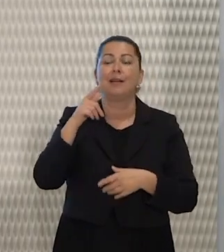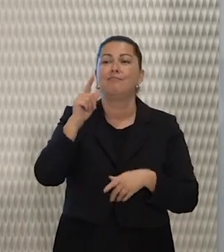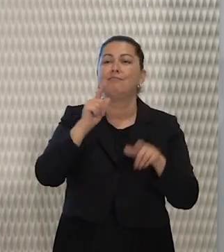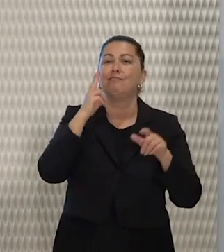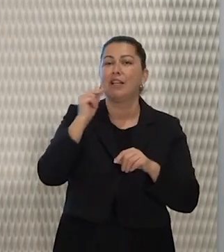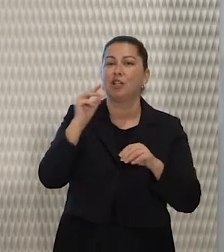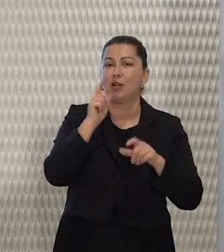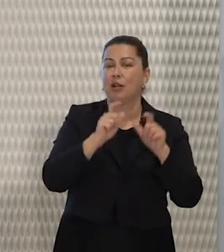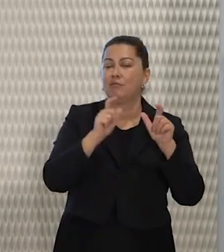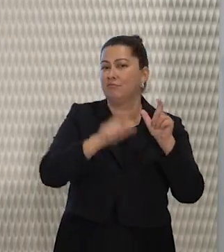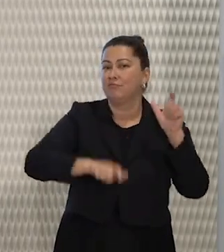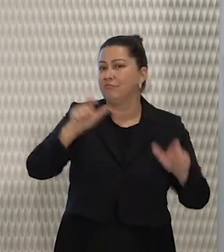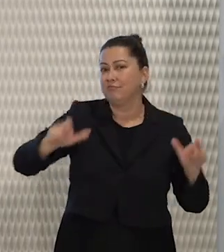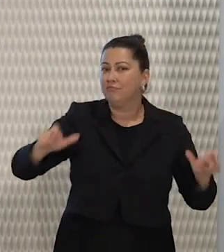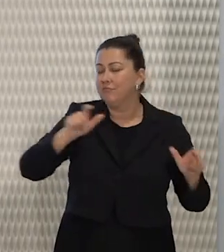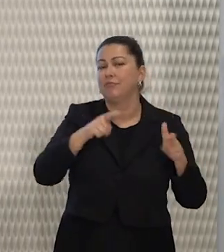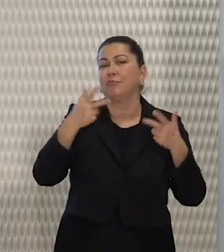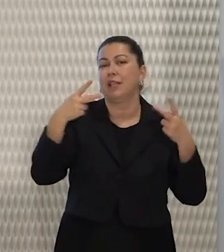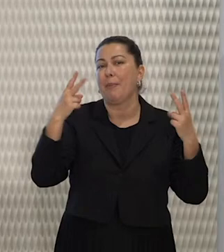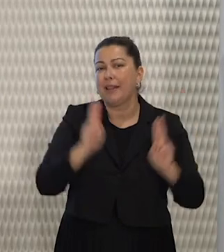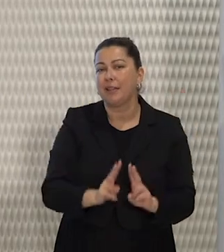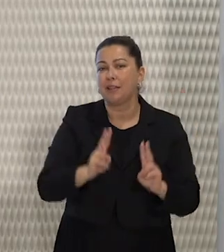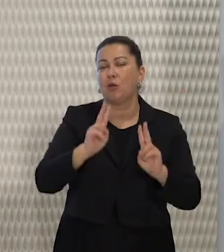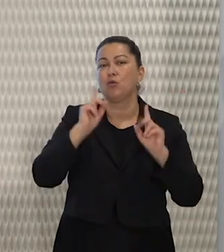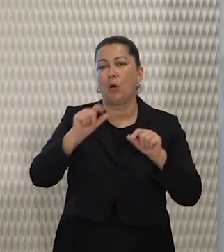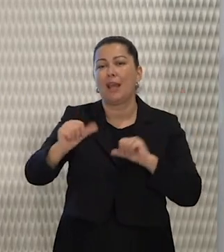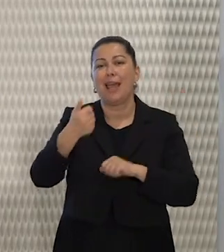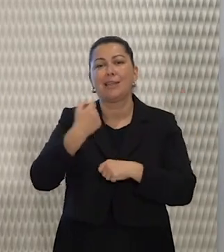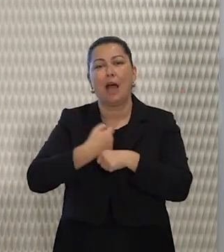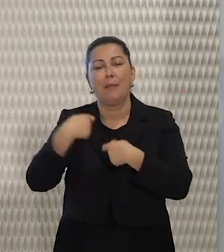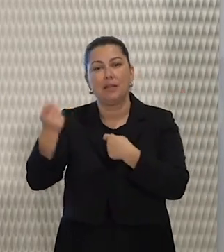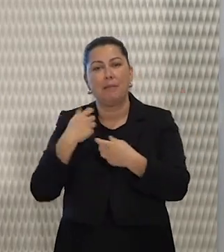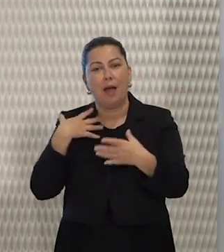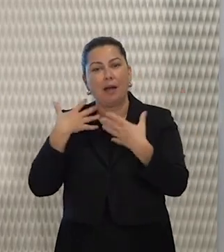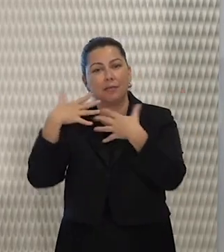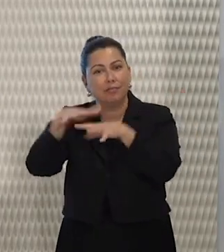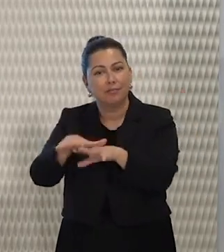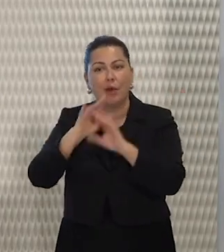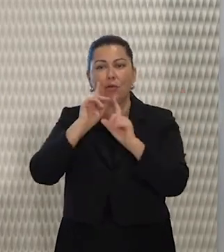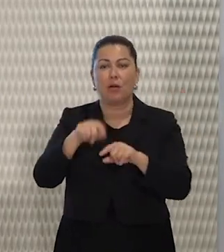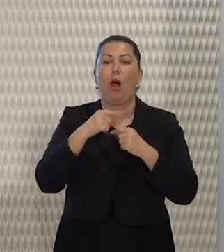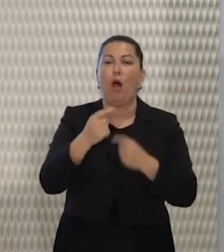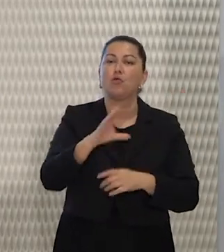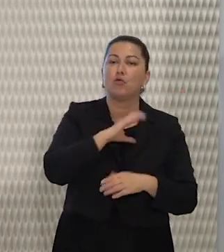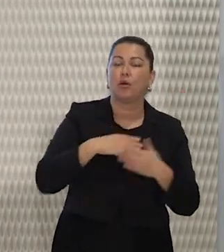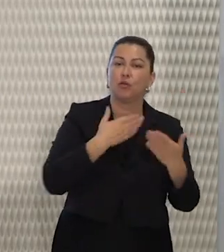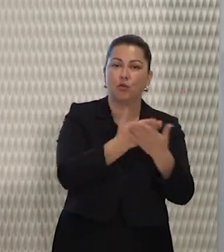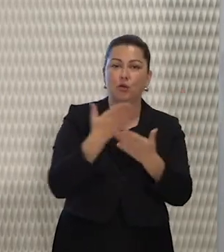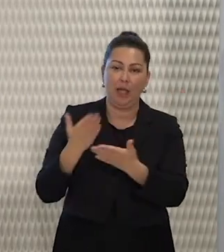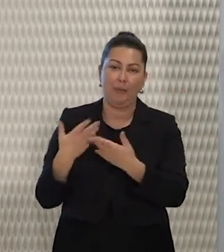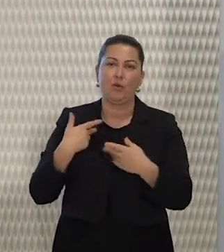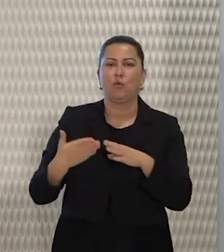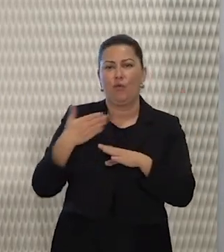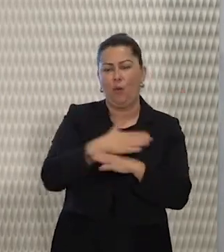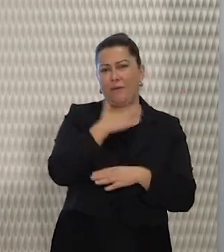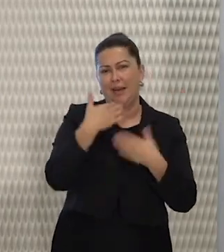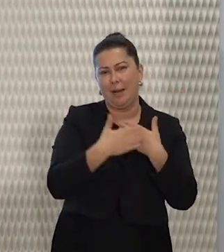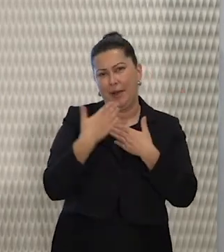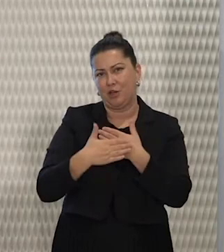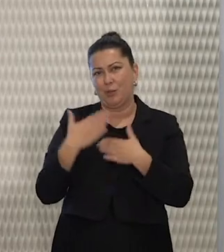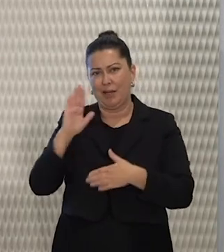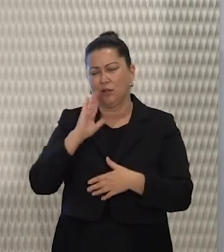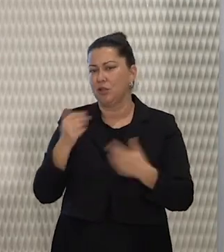Beeinträchtigungen in den ersten Arbeitsmarkt zu bringen, Menschen mit Beeinträchtigungen eine Chance zu geben. Und die Beispiele, die wir zuvor schon gehört haben,